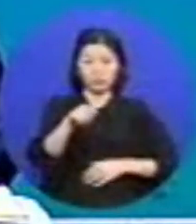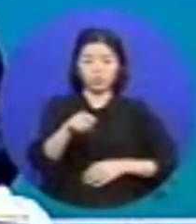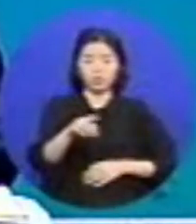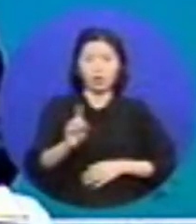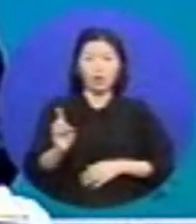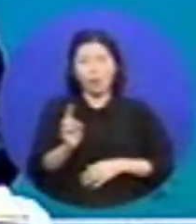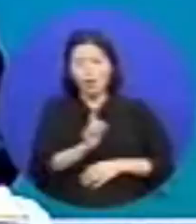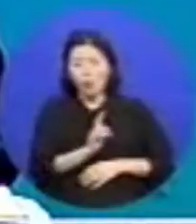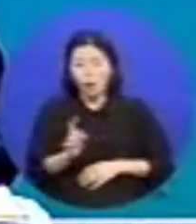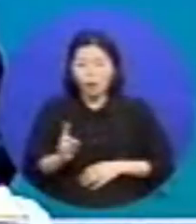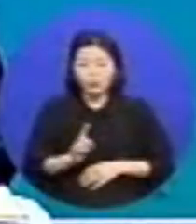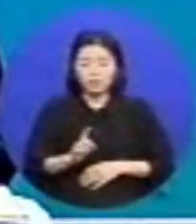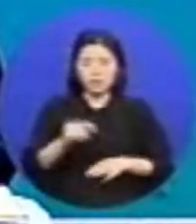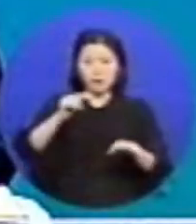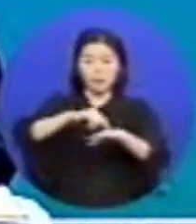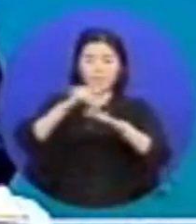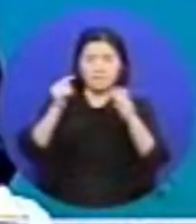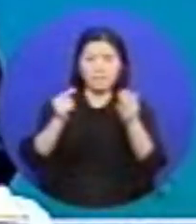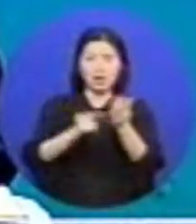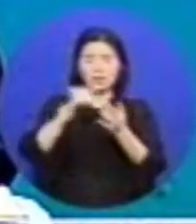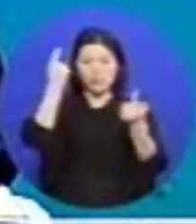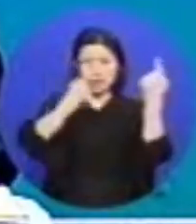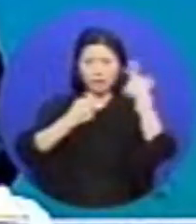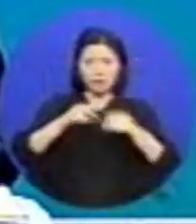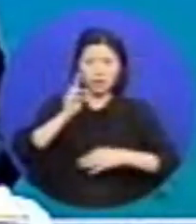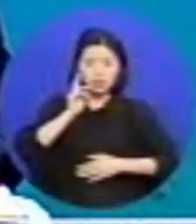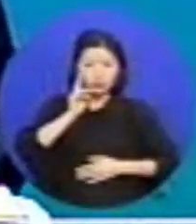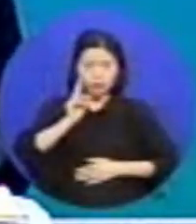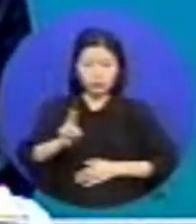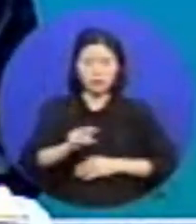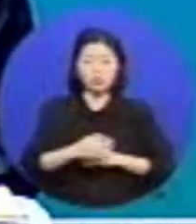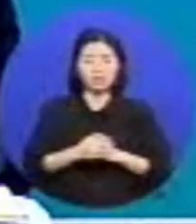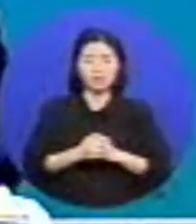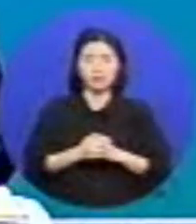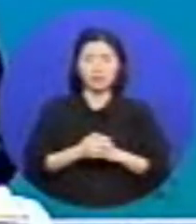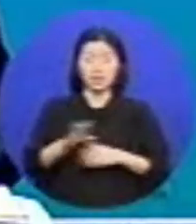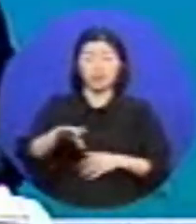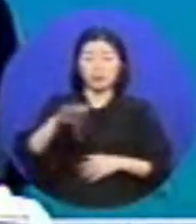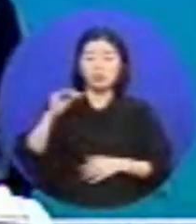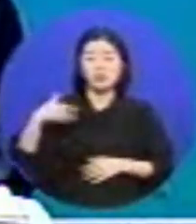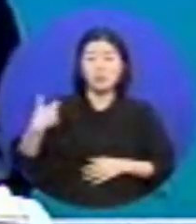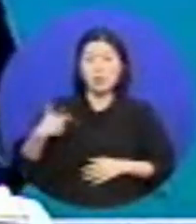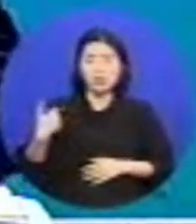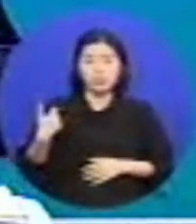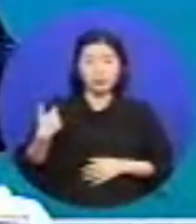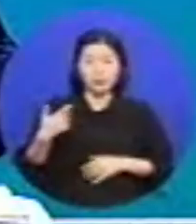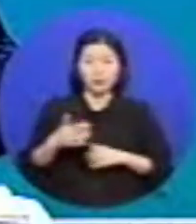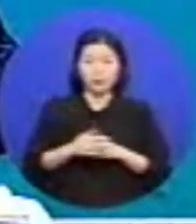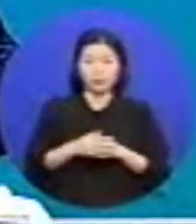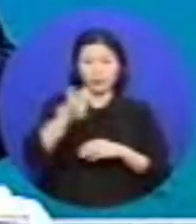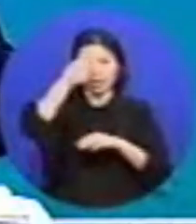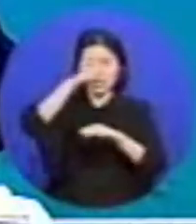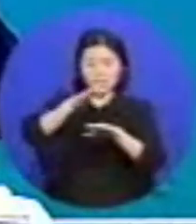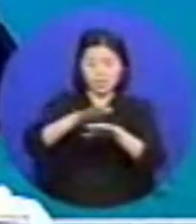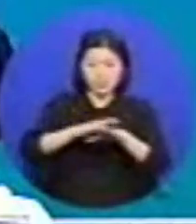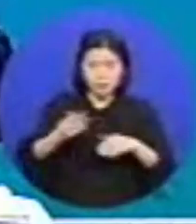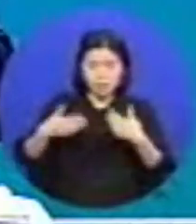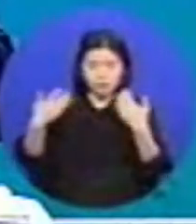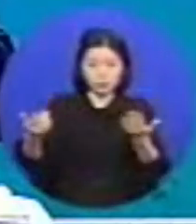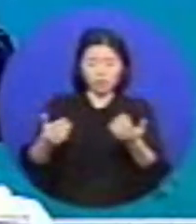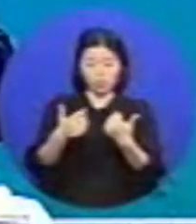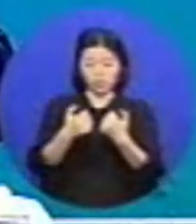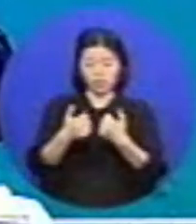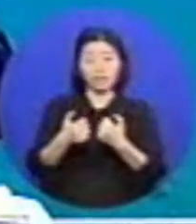어쩌면 그렇게 마음의 상처들이 심한지 처음에는 몰랐어요. 예배드리고